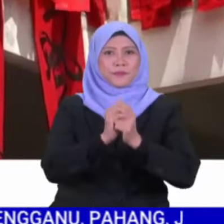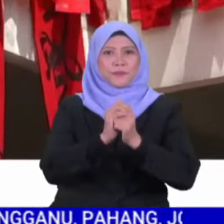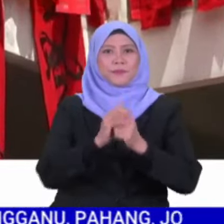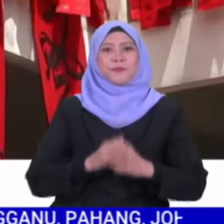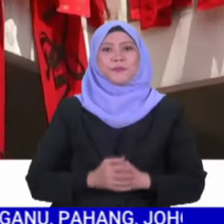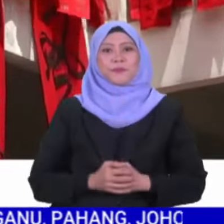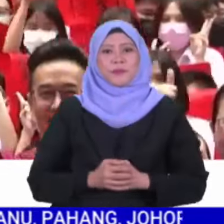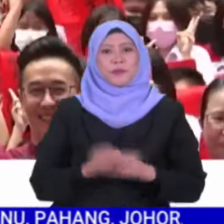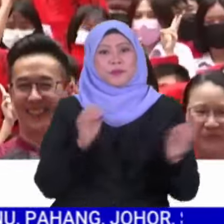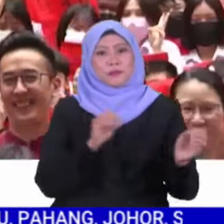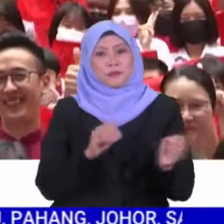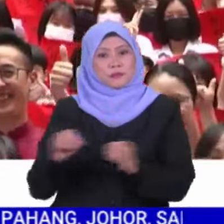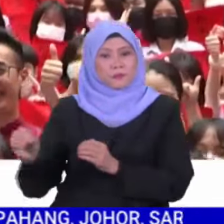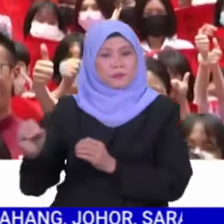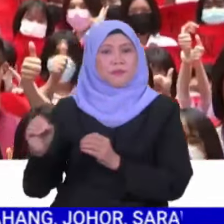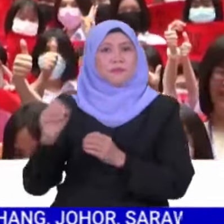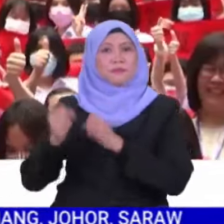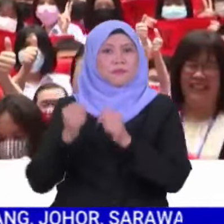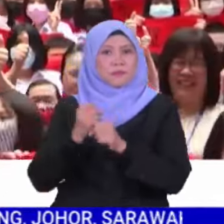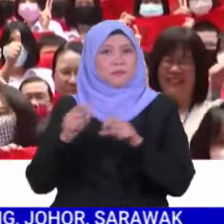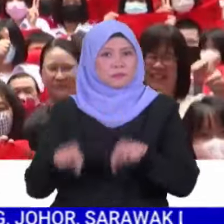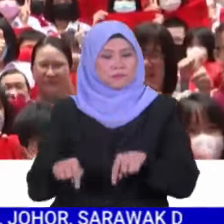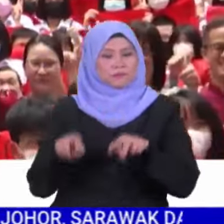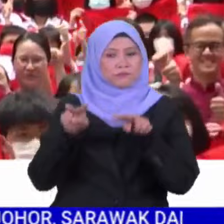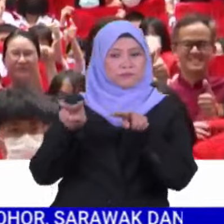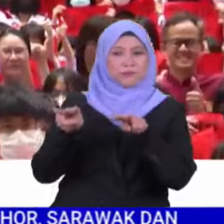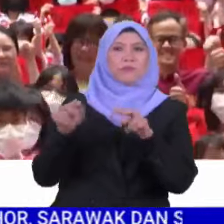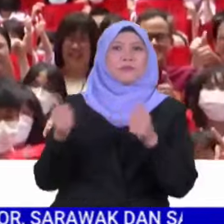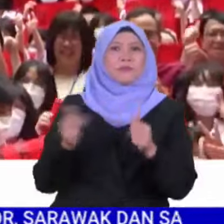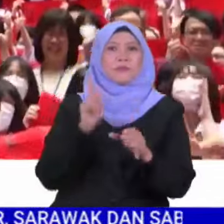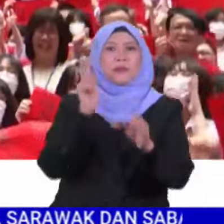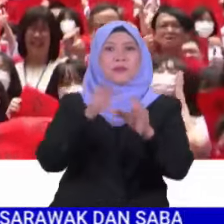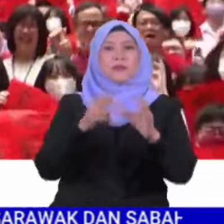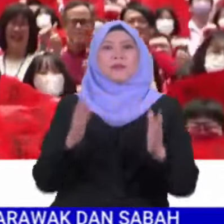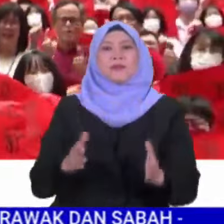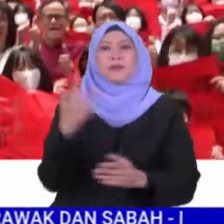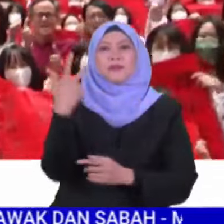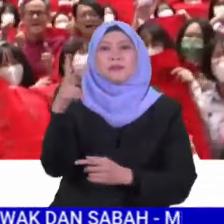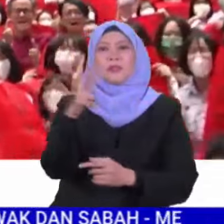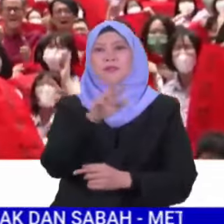Cina. Penganjuran tahun ini menyaksikan penyertaan